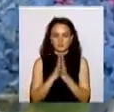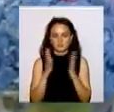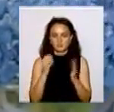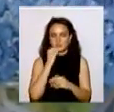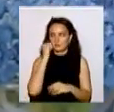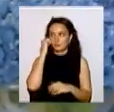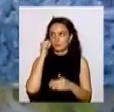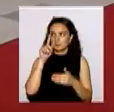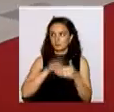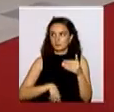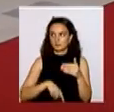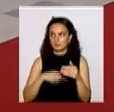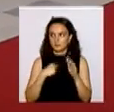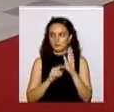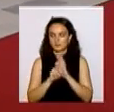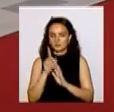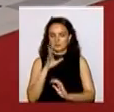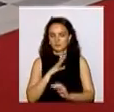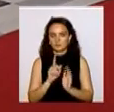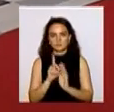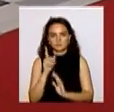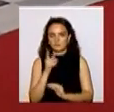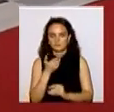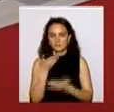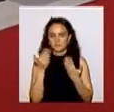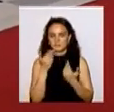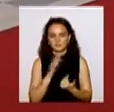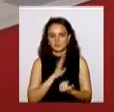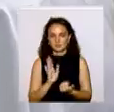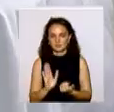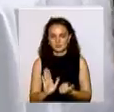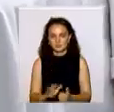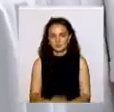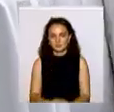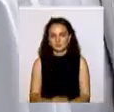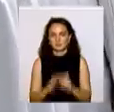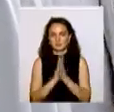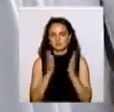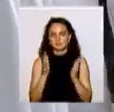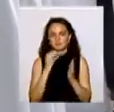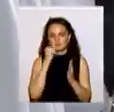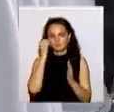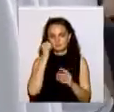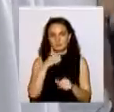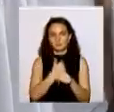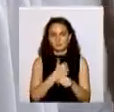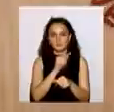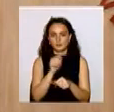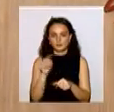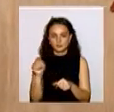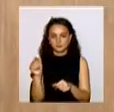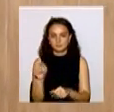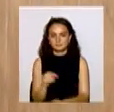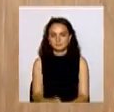ნდობისთვის, იმიტომ რომ ჩვენ თავიდან ვიწყებდით და მაშინ არ იყო ძალიან მარტივი ნდობის გამოცხადება. და უღრმესი მადლობა თითოეულ ადამიანს, რომელიც მონაწილეობას